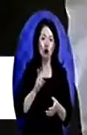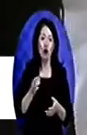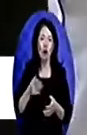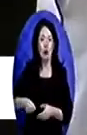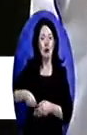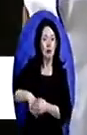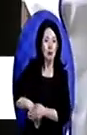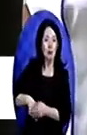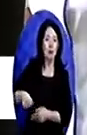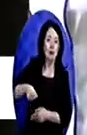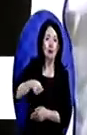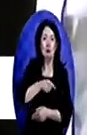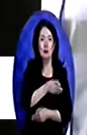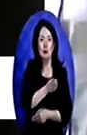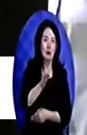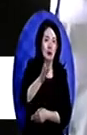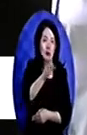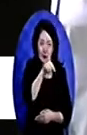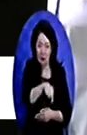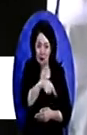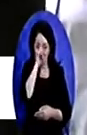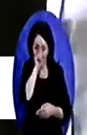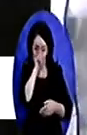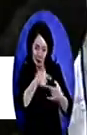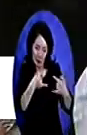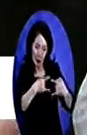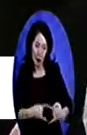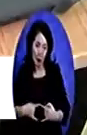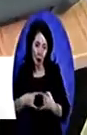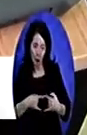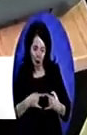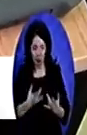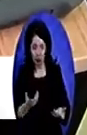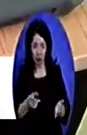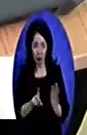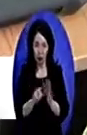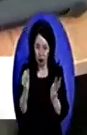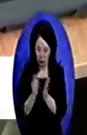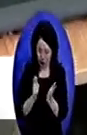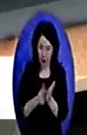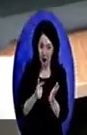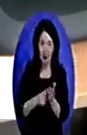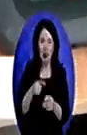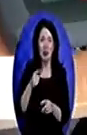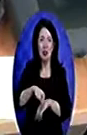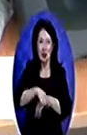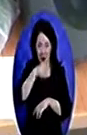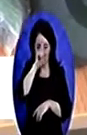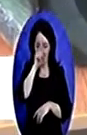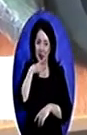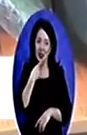тухайн хүний юу нүвдүүд байгааг илүү нарийн мэдж, хариу арга хэмжээ авахд хэрэг болох чухал төхөөрөмж гэж орон нутгийн эмч нар хэлж